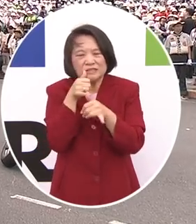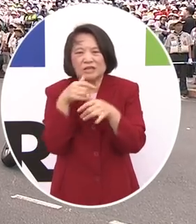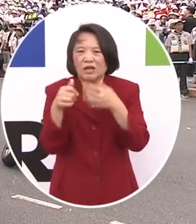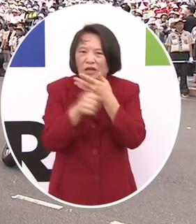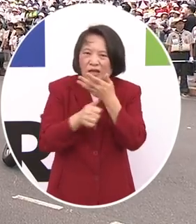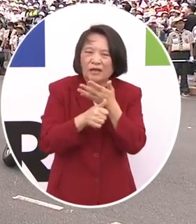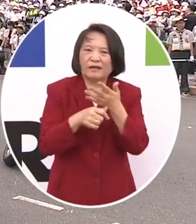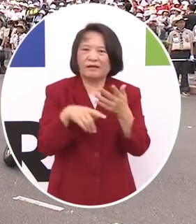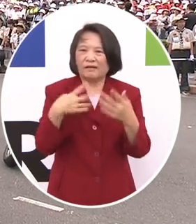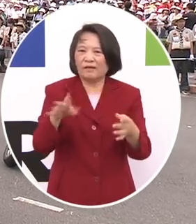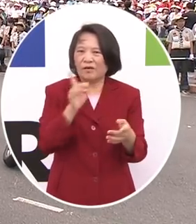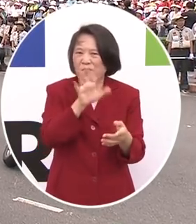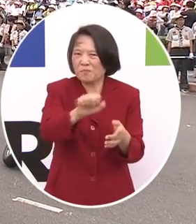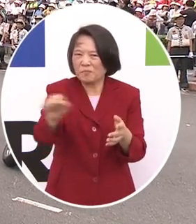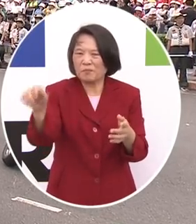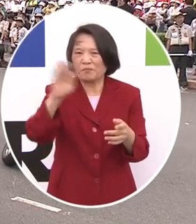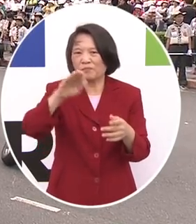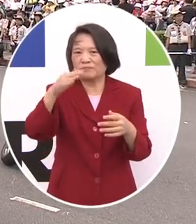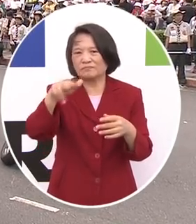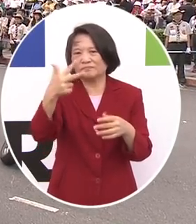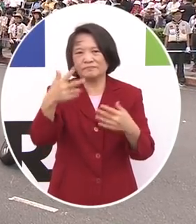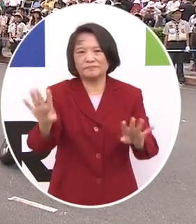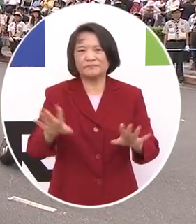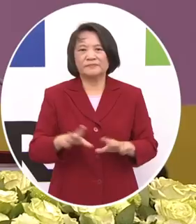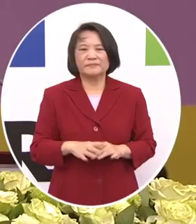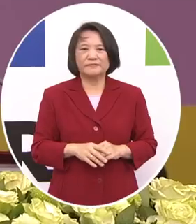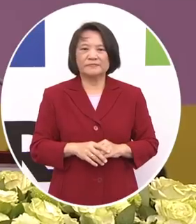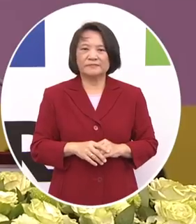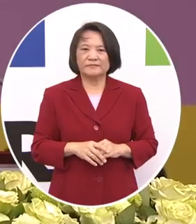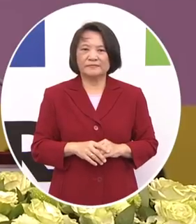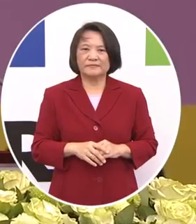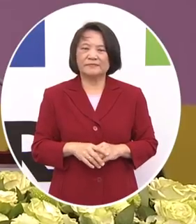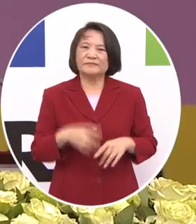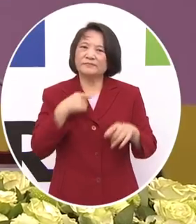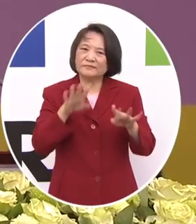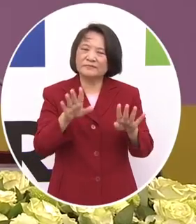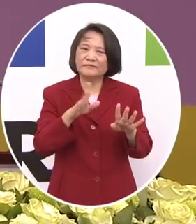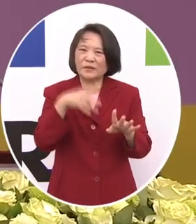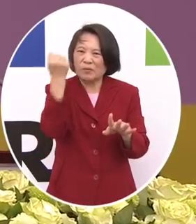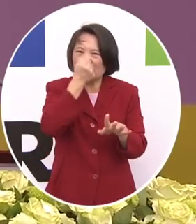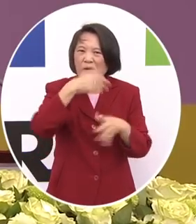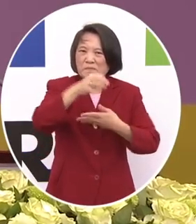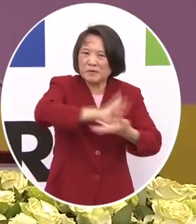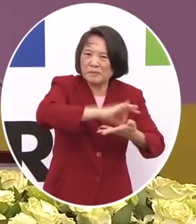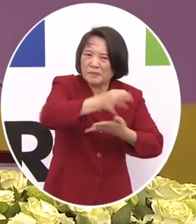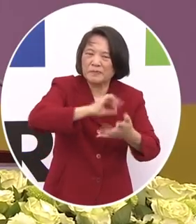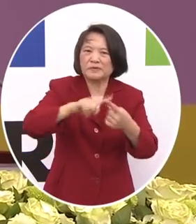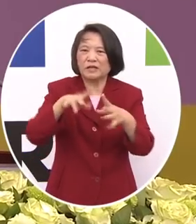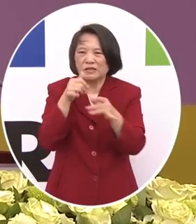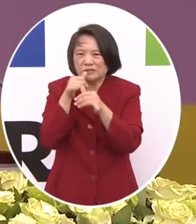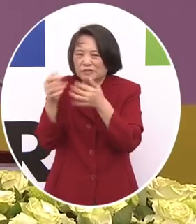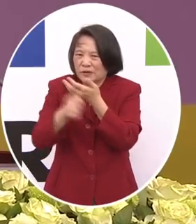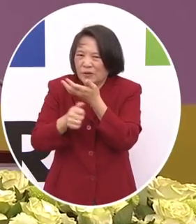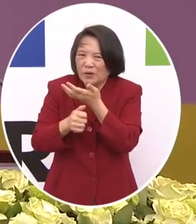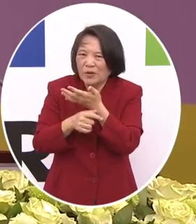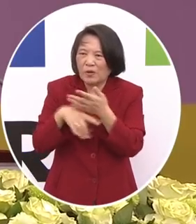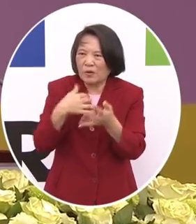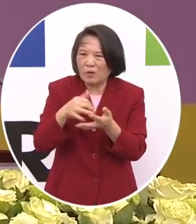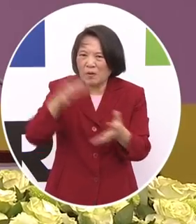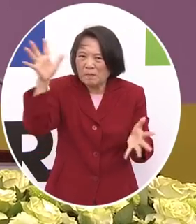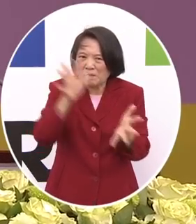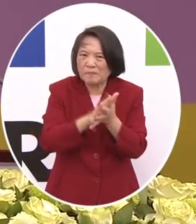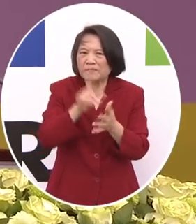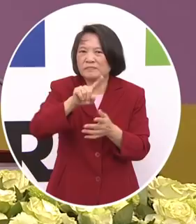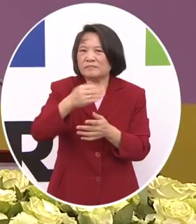达9700公斤，所逮捕的制毒者、贩毒者跟药头加起来超过